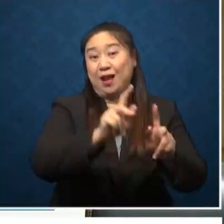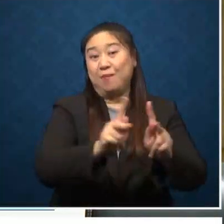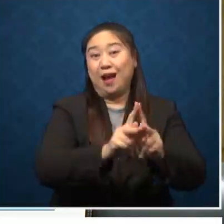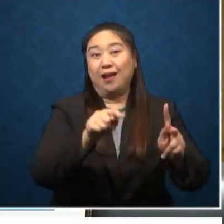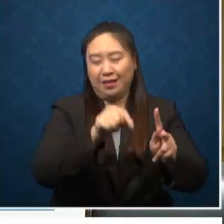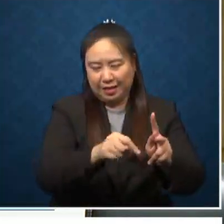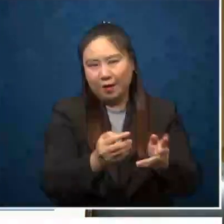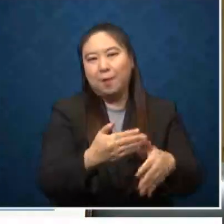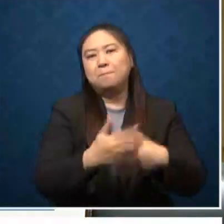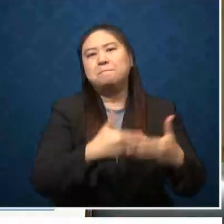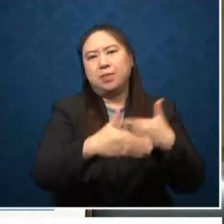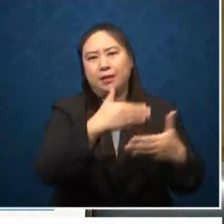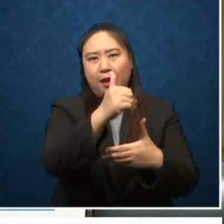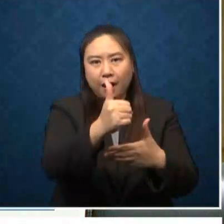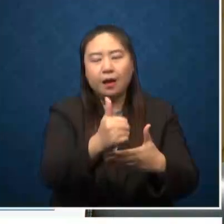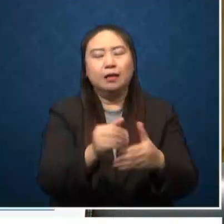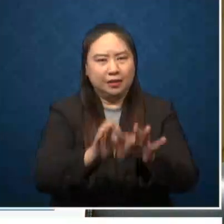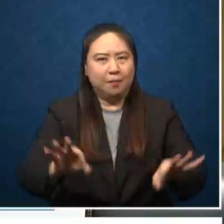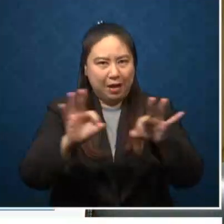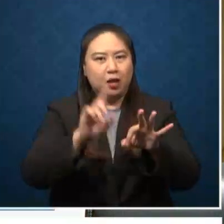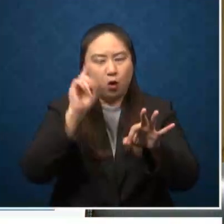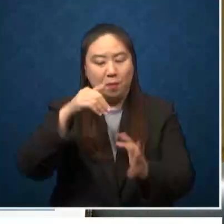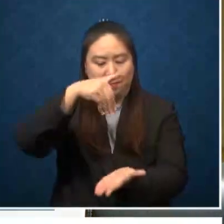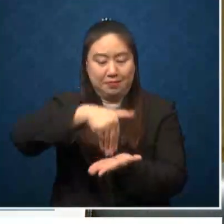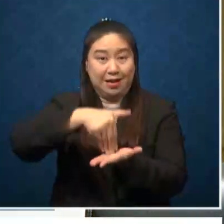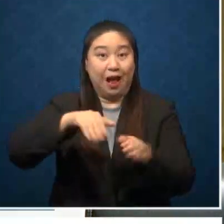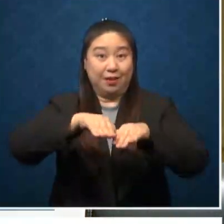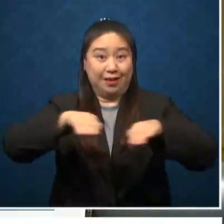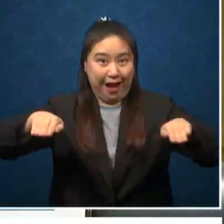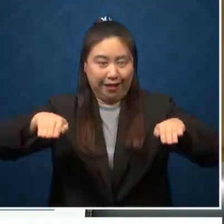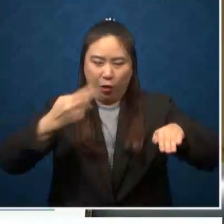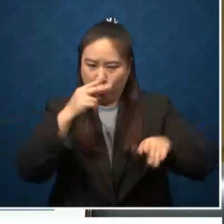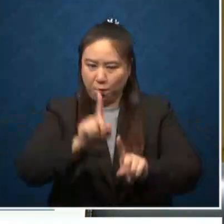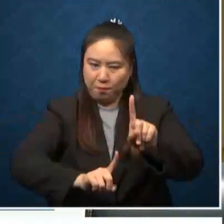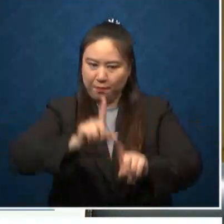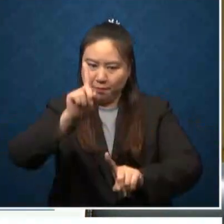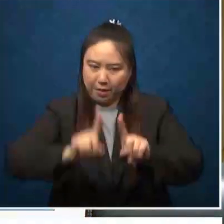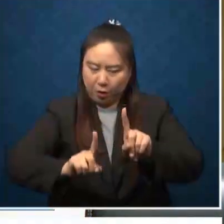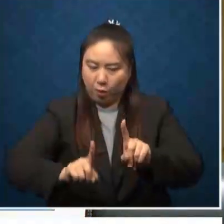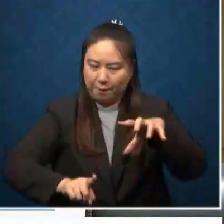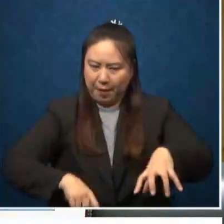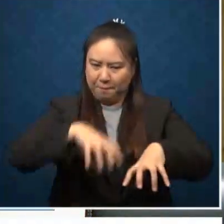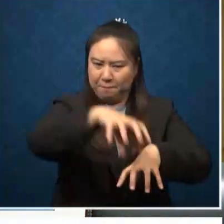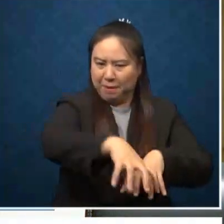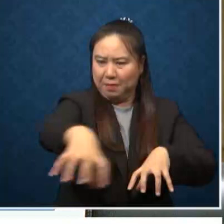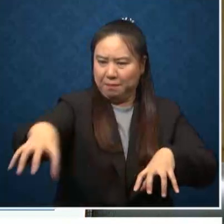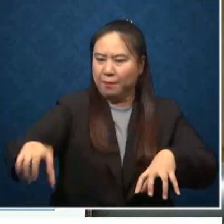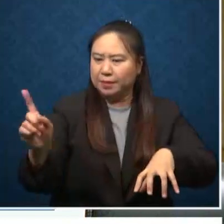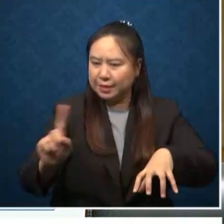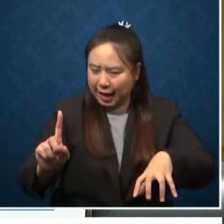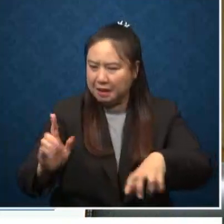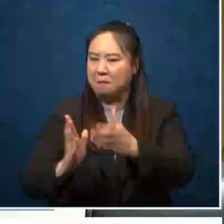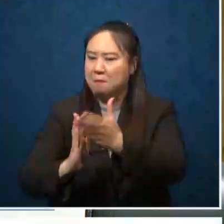หมู่บ้านอย่างน้อยต้องมีมาตรฐานกลางที่จะวัดว่ากรรมการหมู่บ้านที่ไหนประสบความสำเร็จในเรื่อง